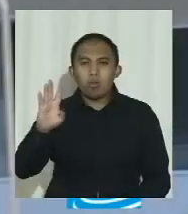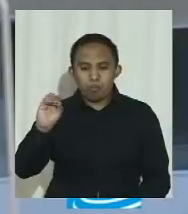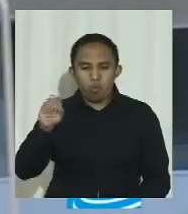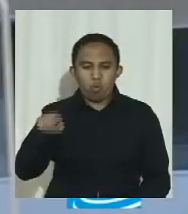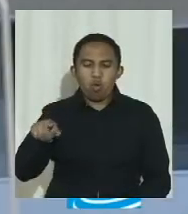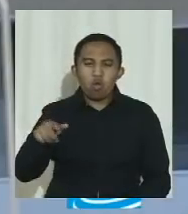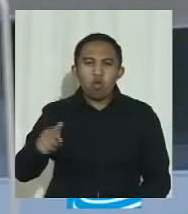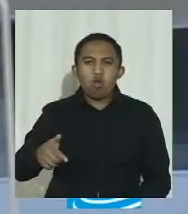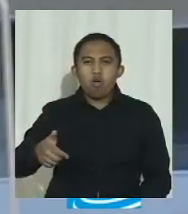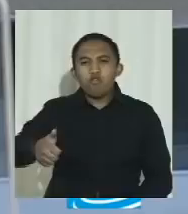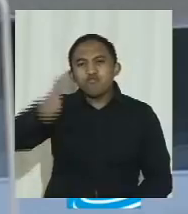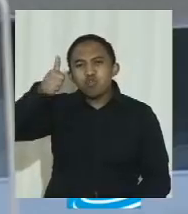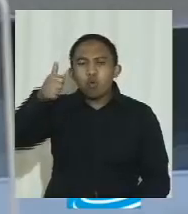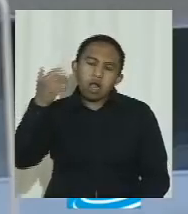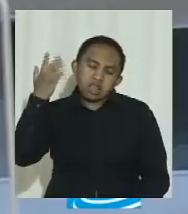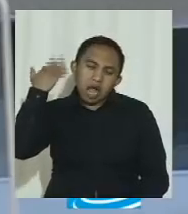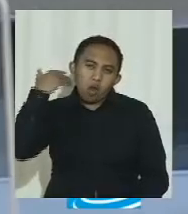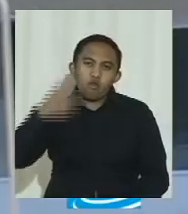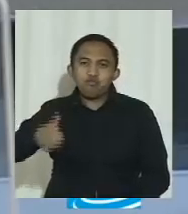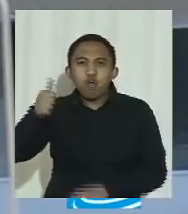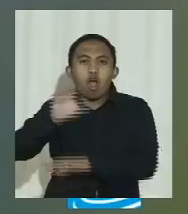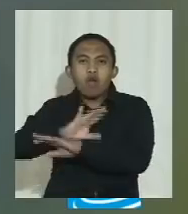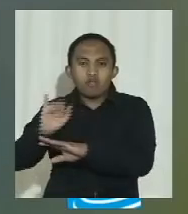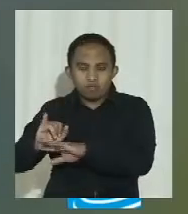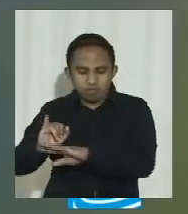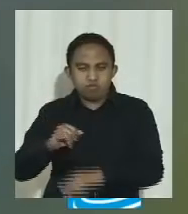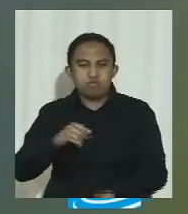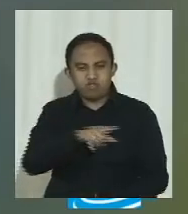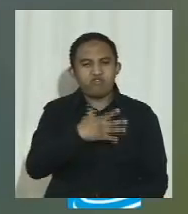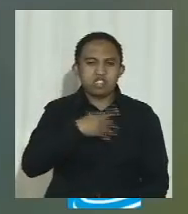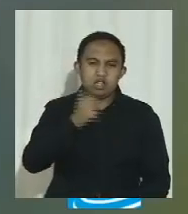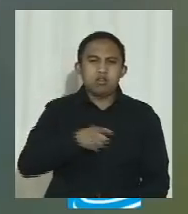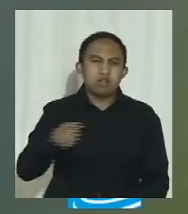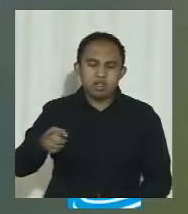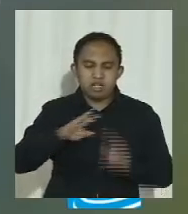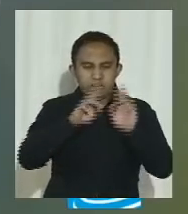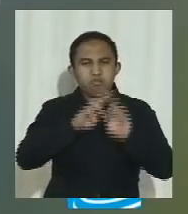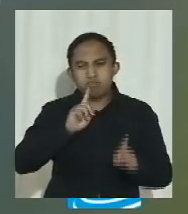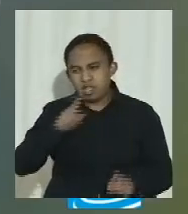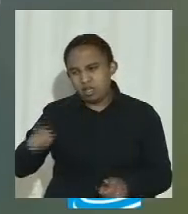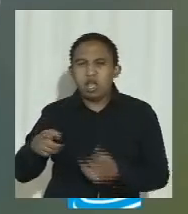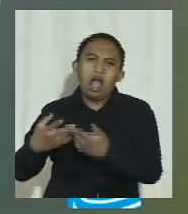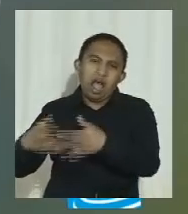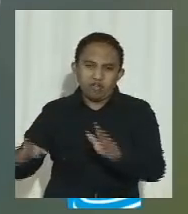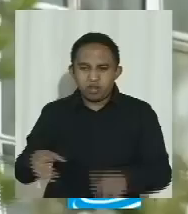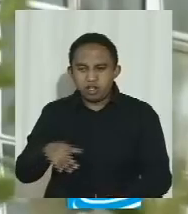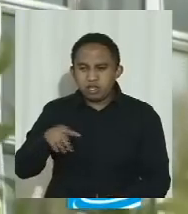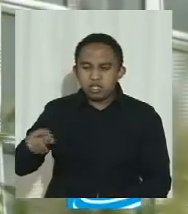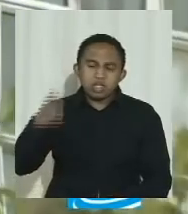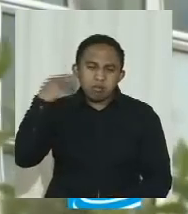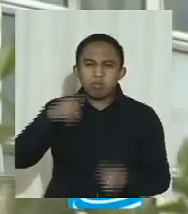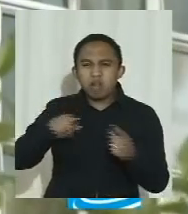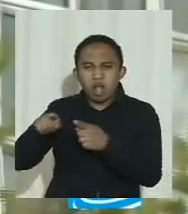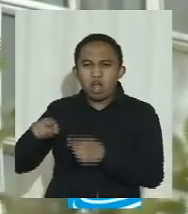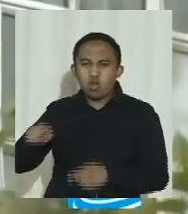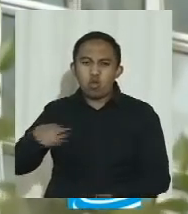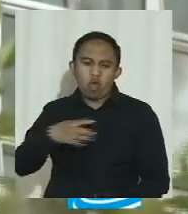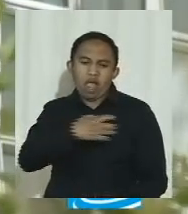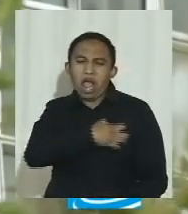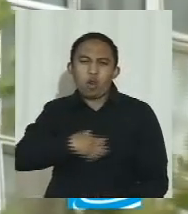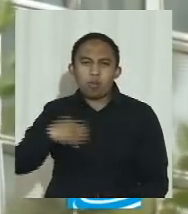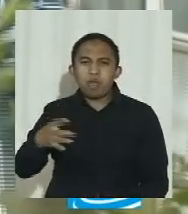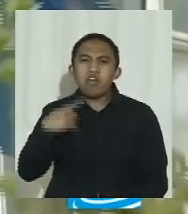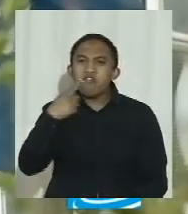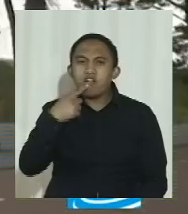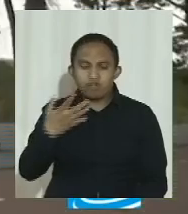iraisam-pirenena ny filoha teo alohan'ny Côte d'Ivoire Laurent Gbagbo rehefa voapanga nanao heloka behivavy. Nambaran'ireo